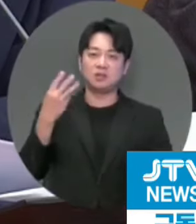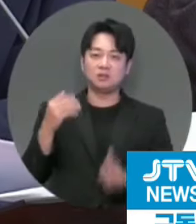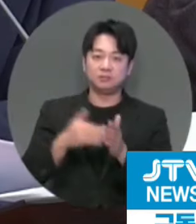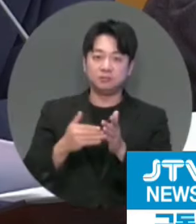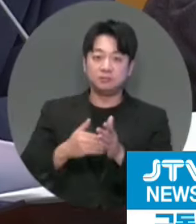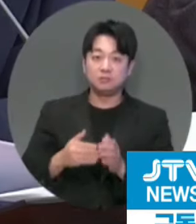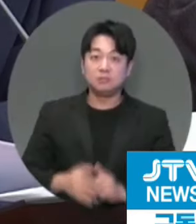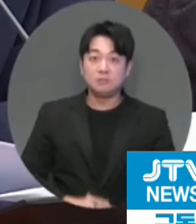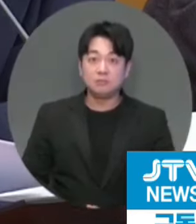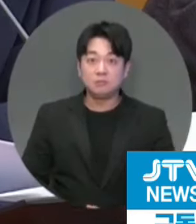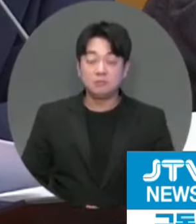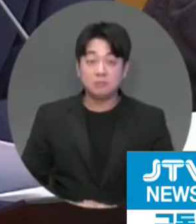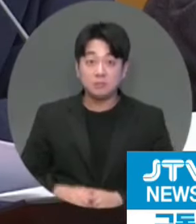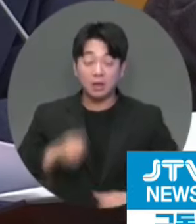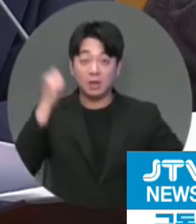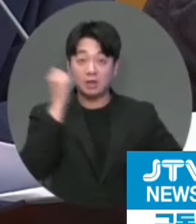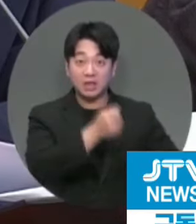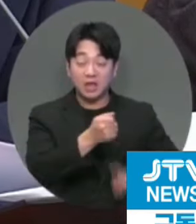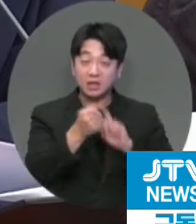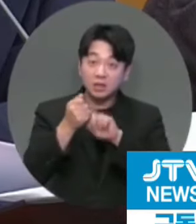뭐 찌르면 안 찔리나요?